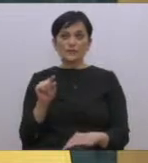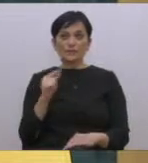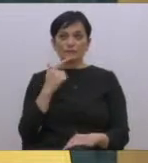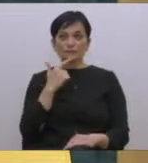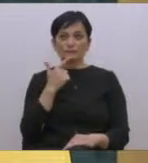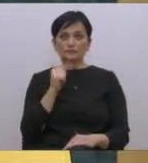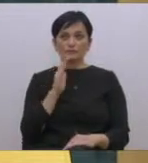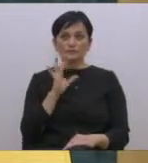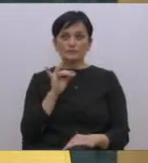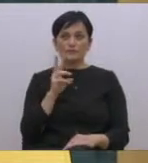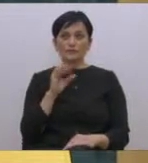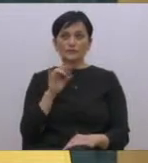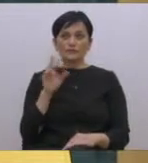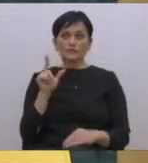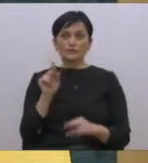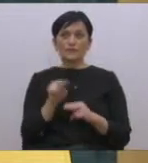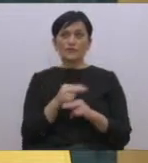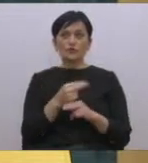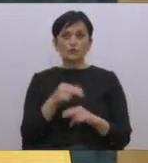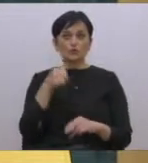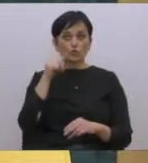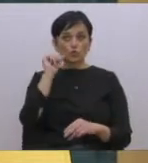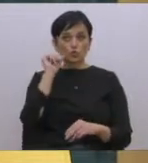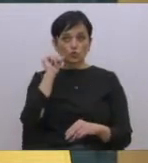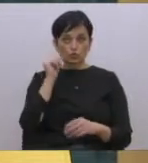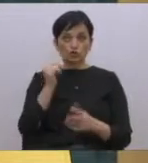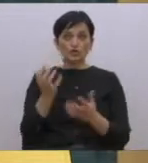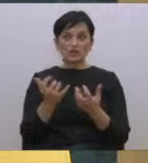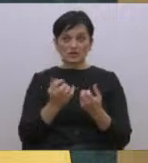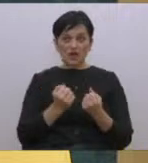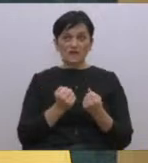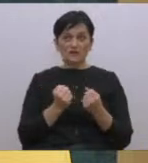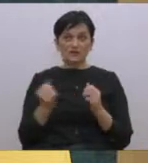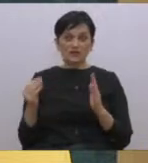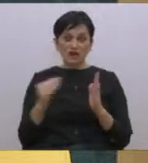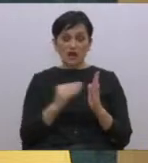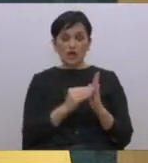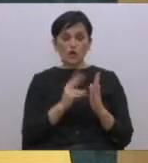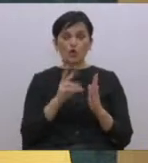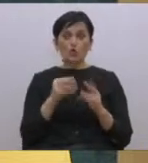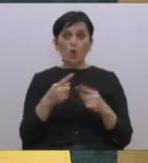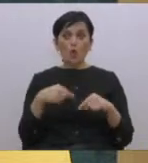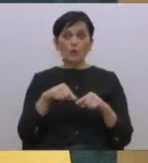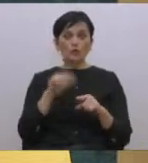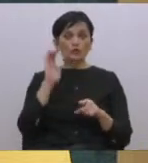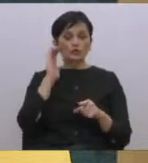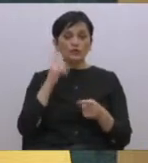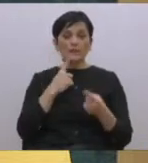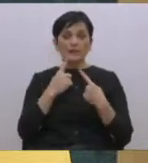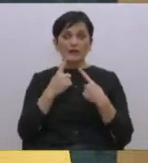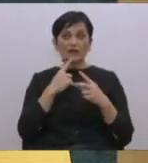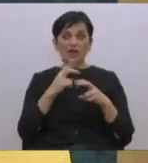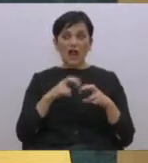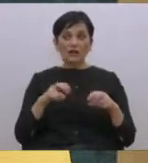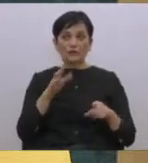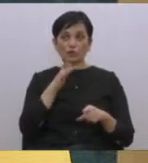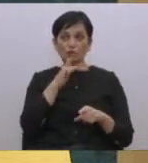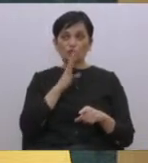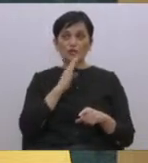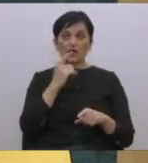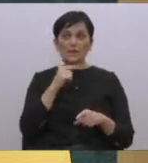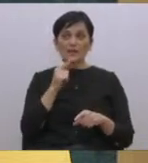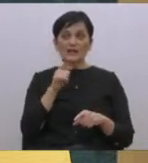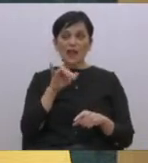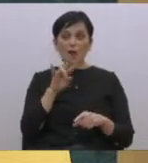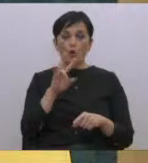ბატონი გივი მიქანაძე შეინიშნა, რომელიც გუშინ დააყენა და გავიზიარეთ აისახა საკომიტეტო მოსმენაზე განხილვისას და აქვე არის ქალბატონი